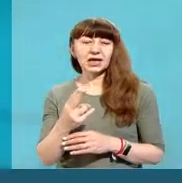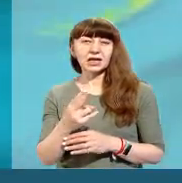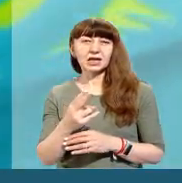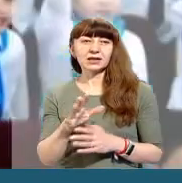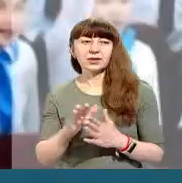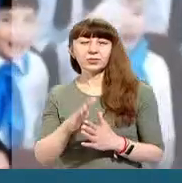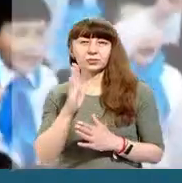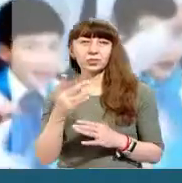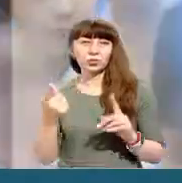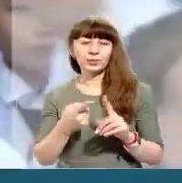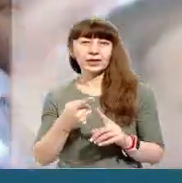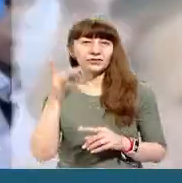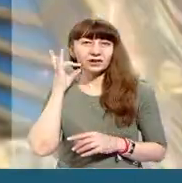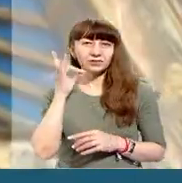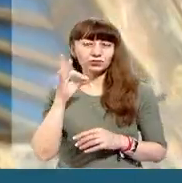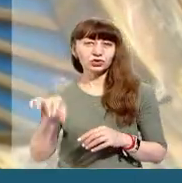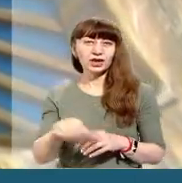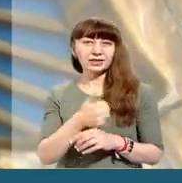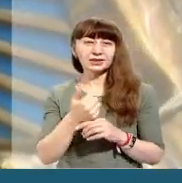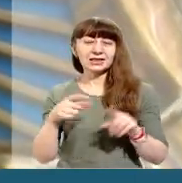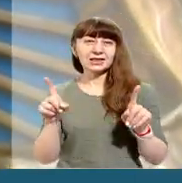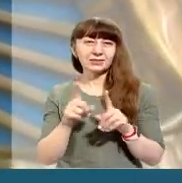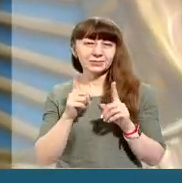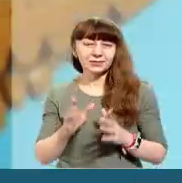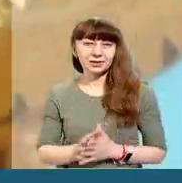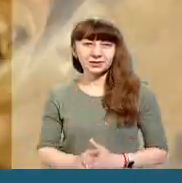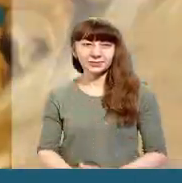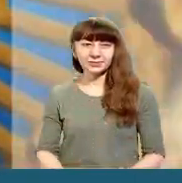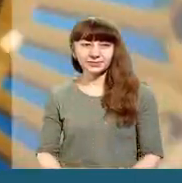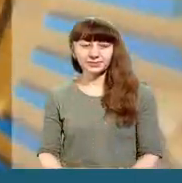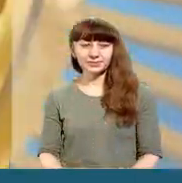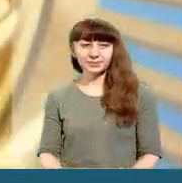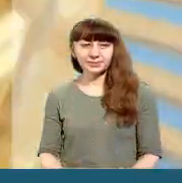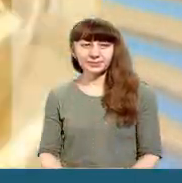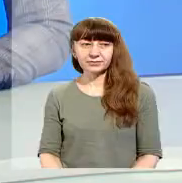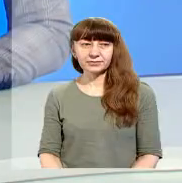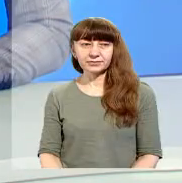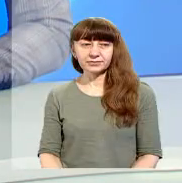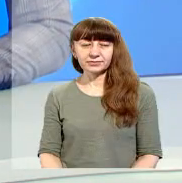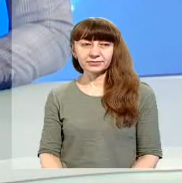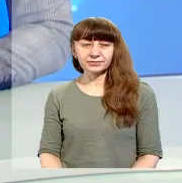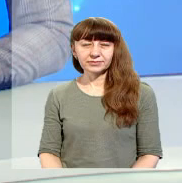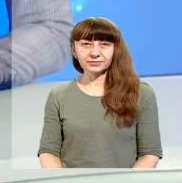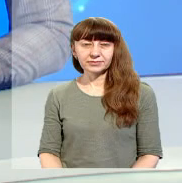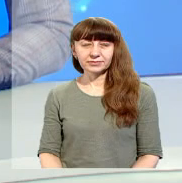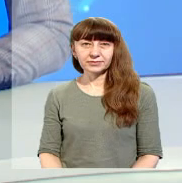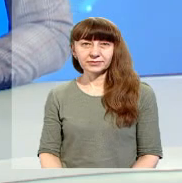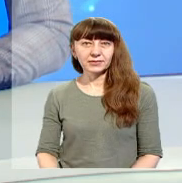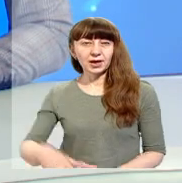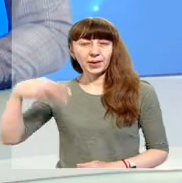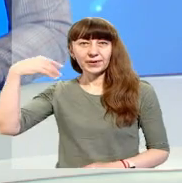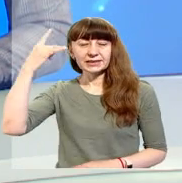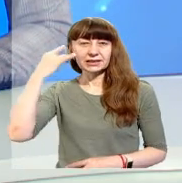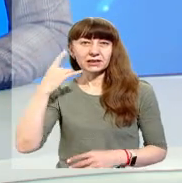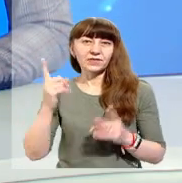биікте мәңгілік желбірей берсін. Себебі рәміз бұл егемендіктің бас төлқұжаты. Мемлекет басшысы Мысыр